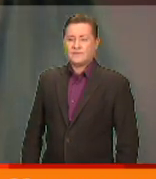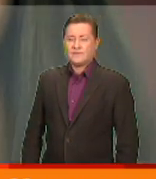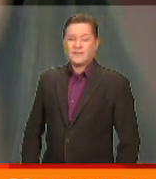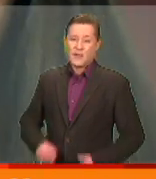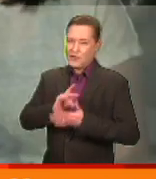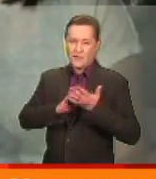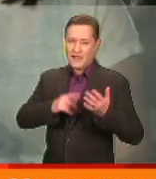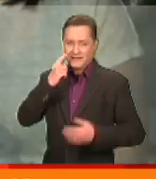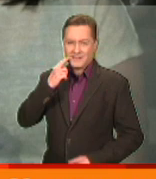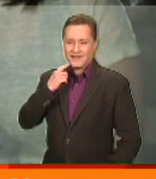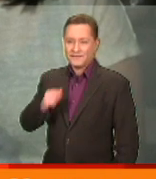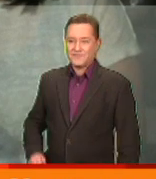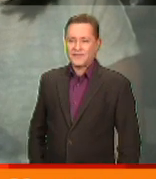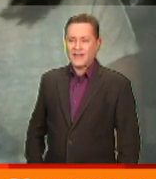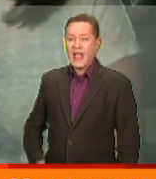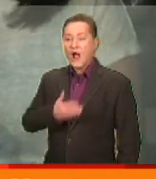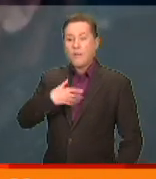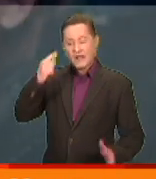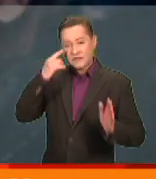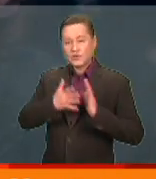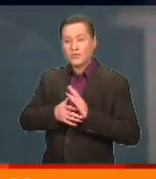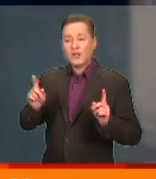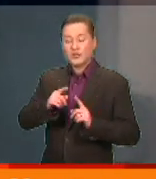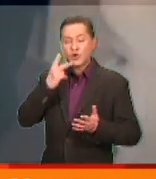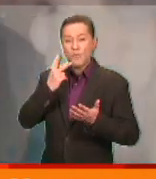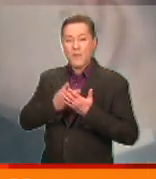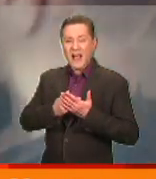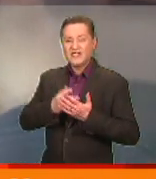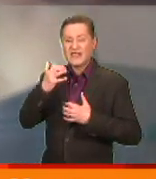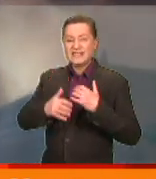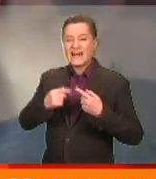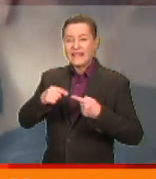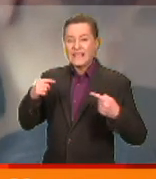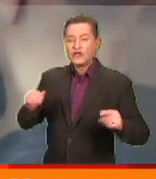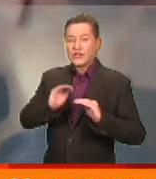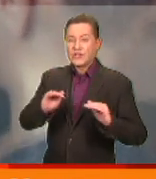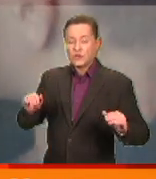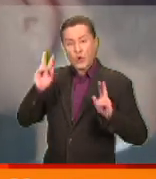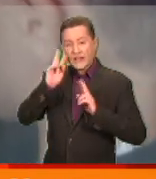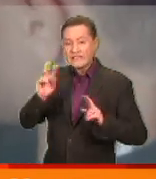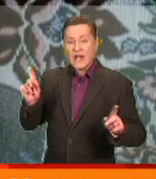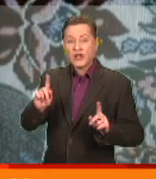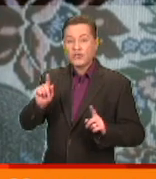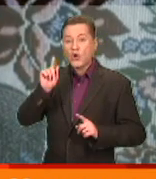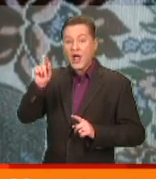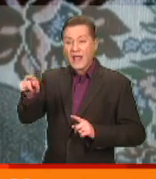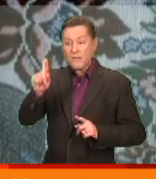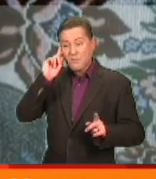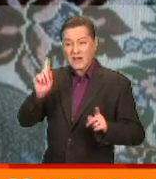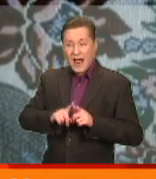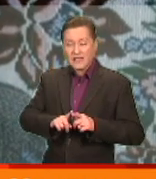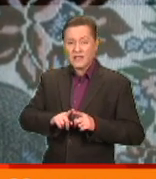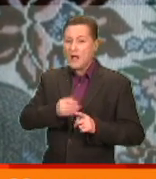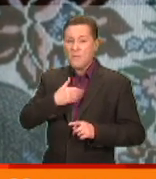Пробачте. Ми зрозуміли, що ми бачили його тут серед інших діток і не знали, що він їхній брат. Адже ми не